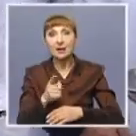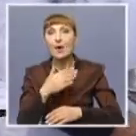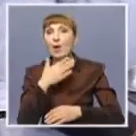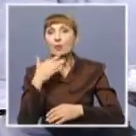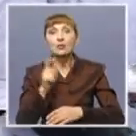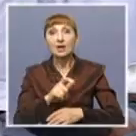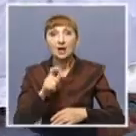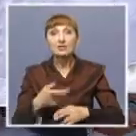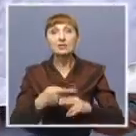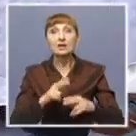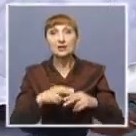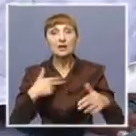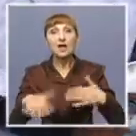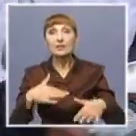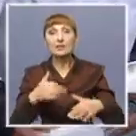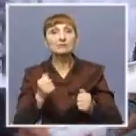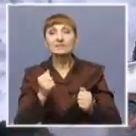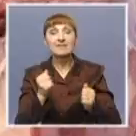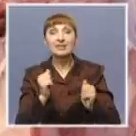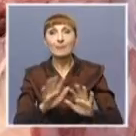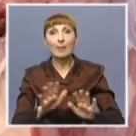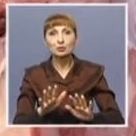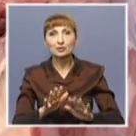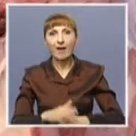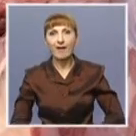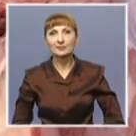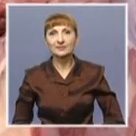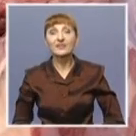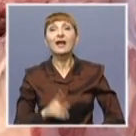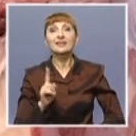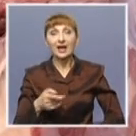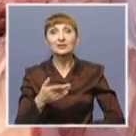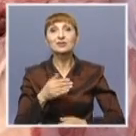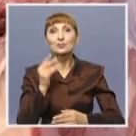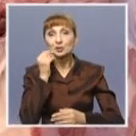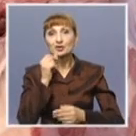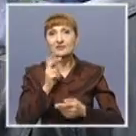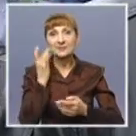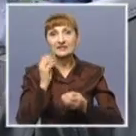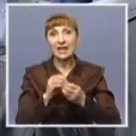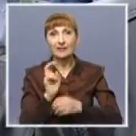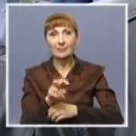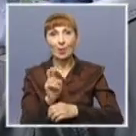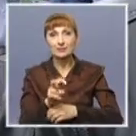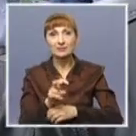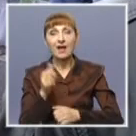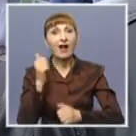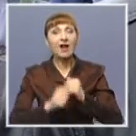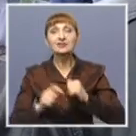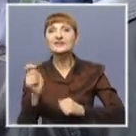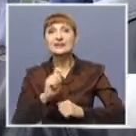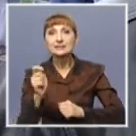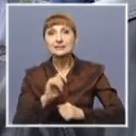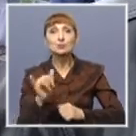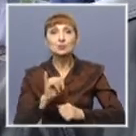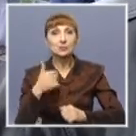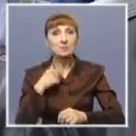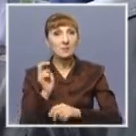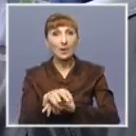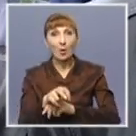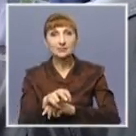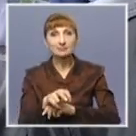Многие горожане такие ярмарки не пропускают. Айтуар Киримбай тоже постоянный посетитель. Каждое воскресенье, субботу приходим